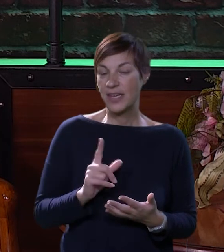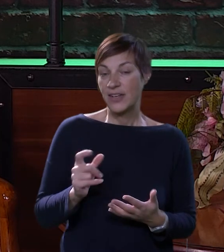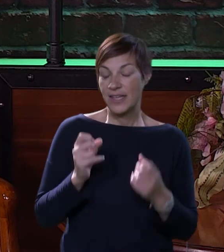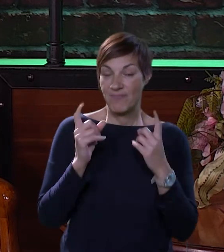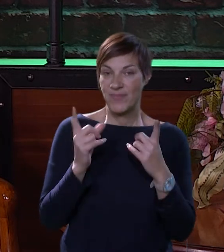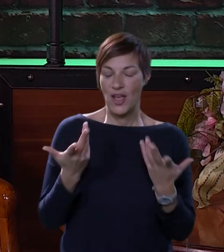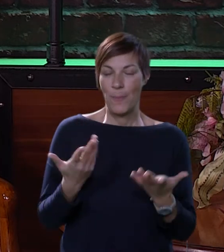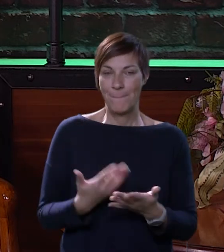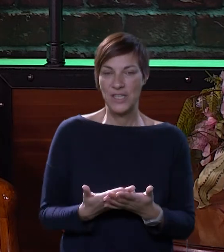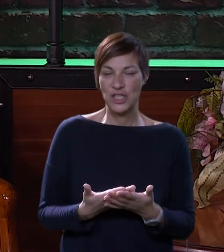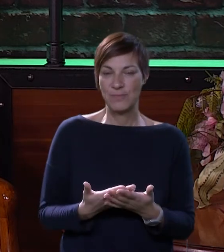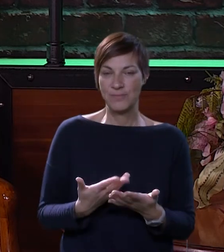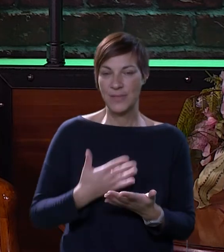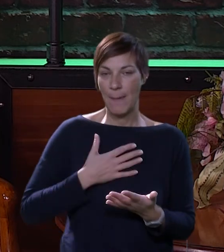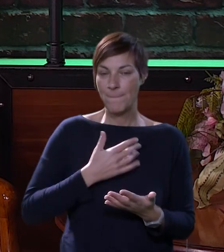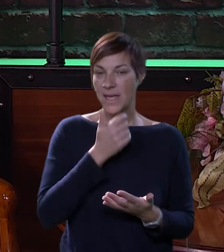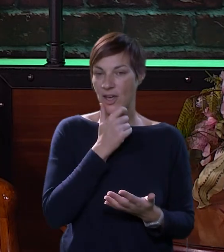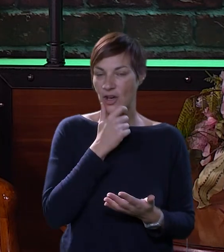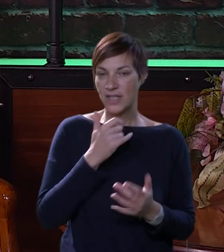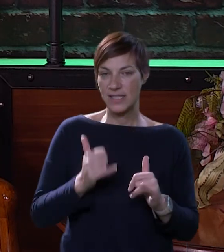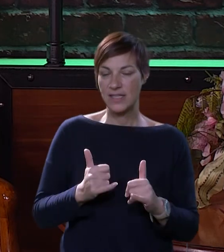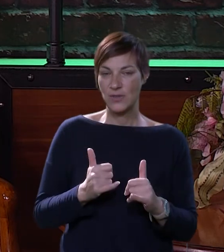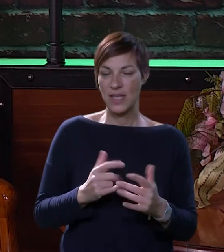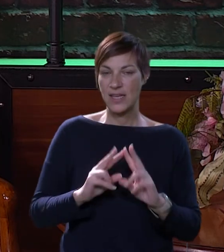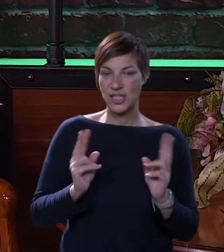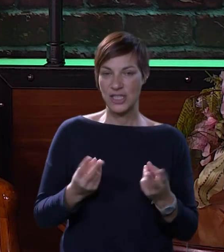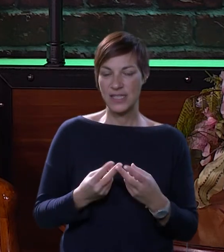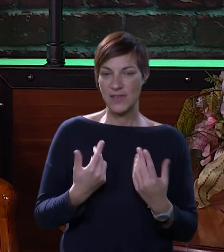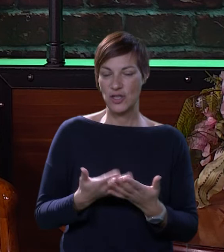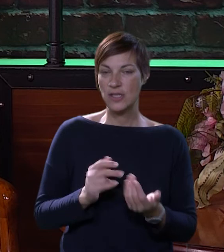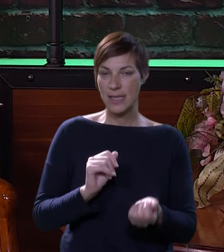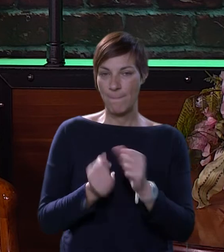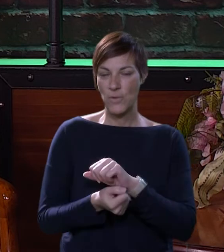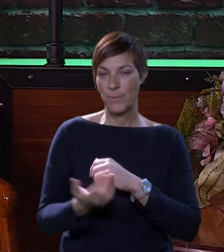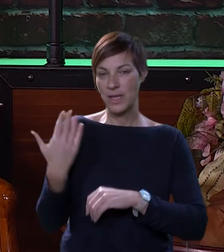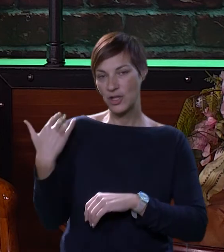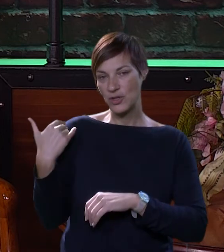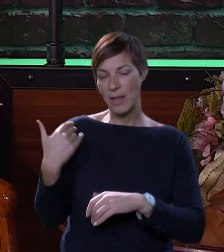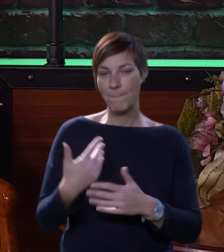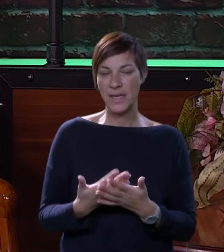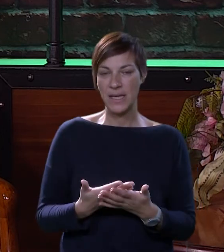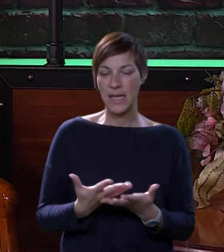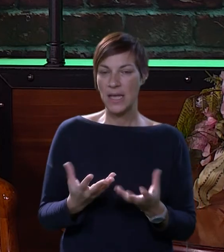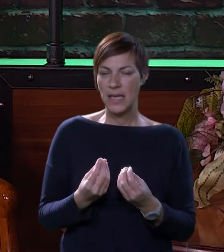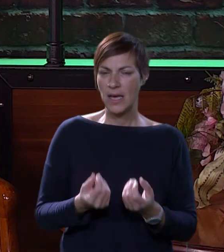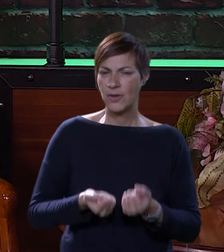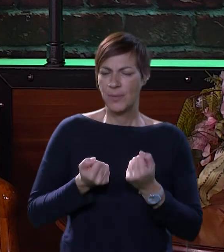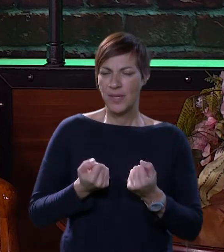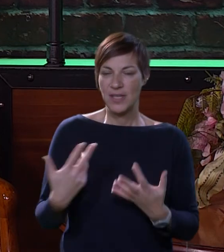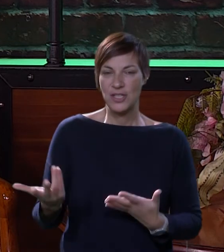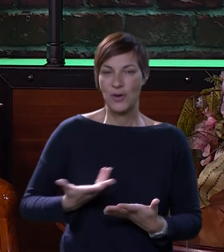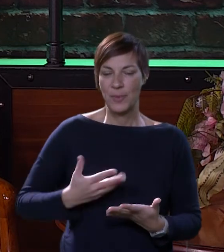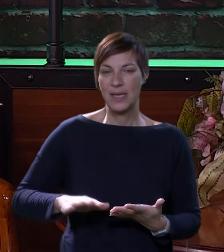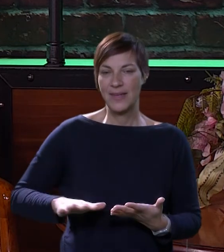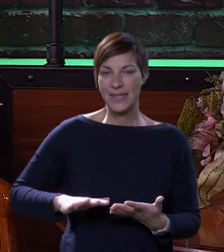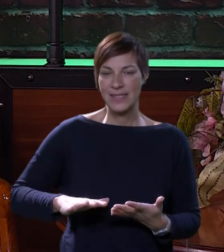nije neobično. Zato što mi odrasli, pogotovo u današnjem svijetu, to je nešto što se promijenilo u odnosu na prije. Jako nam je teško